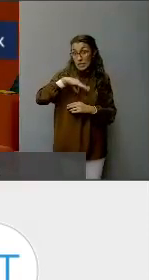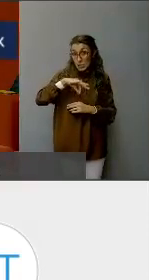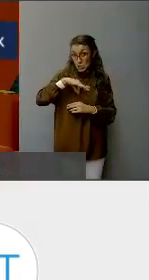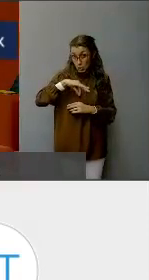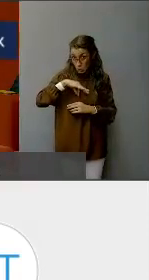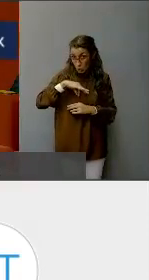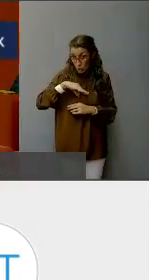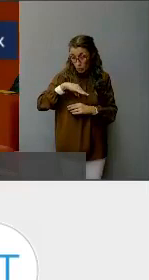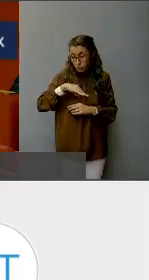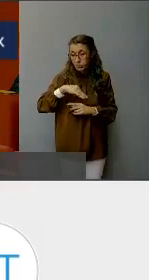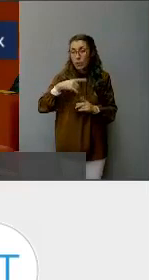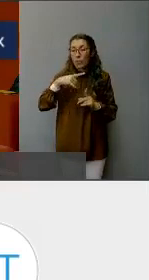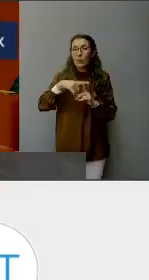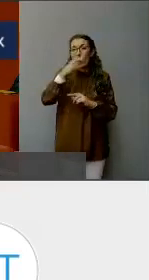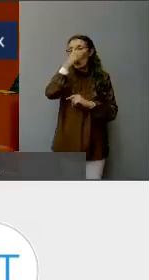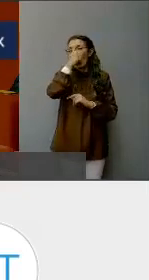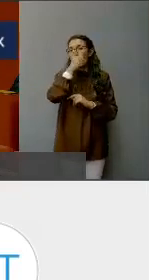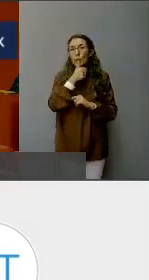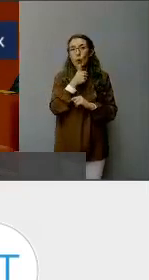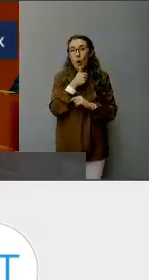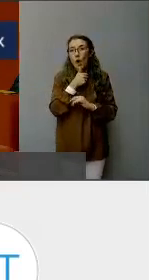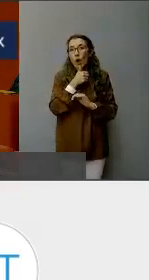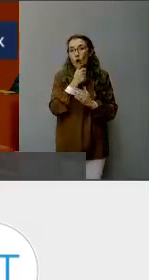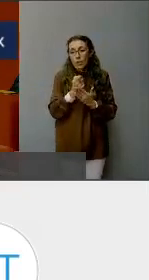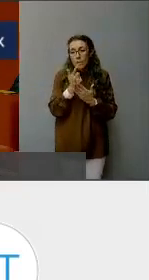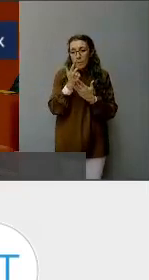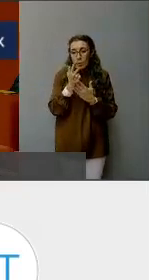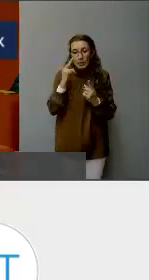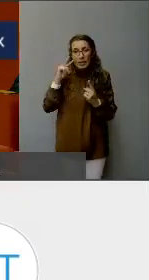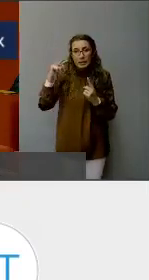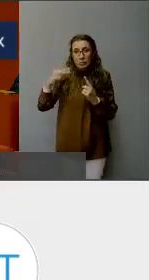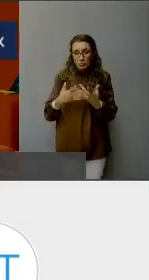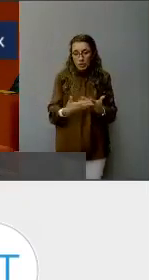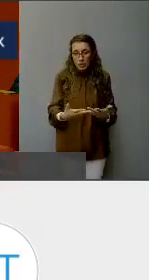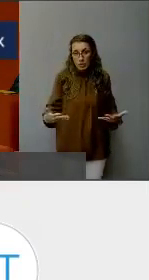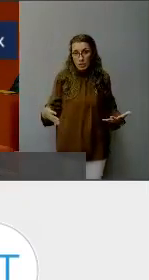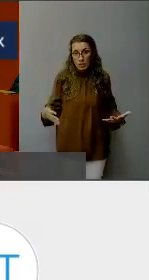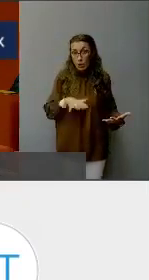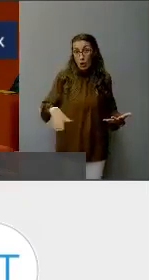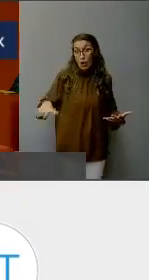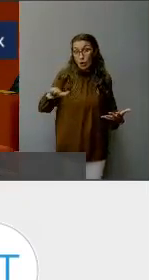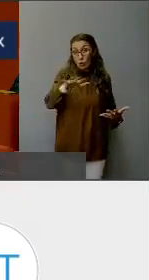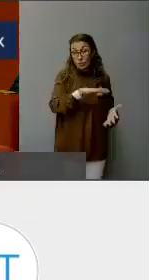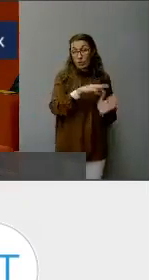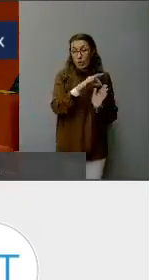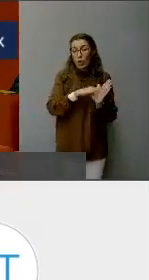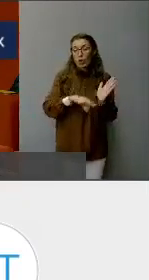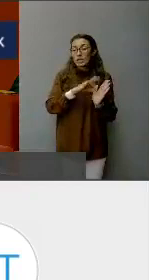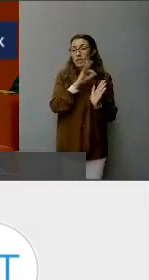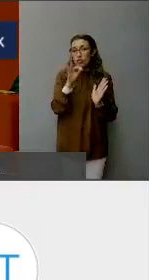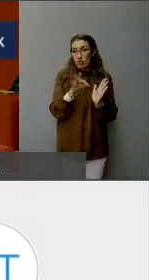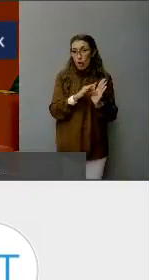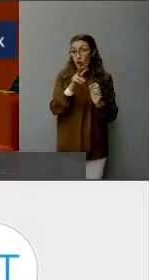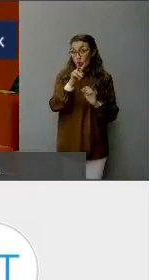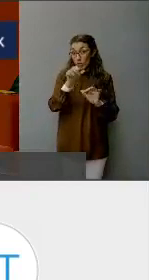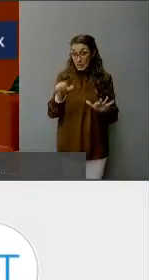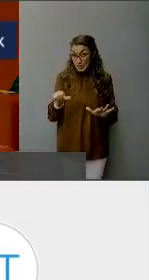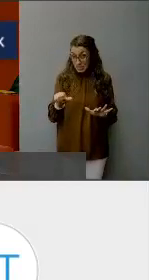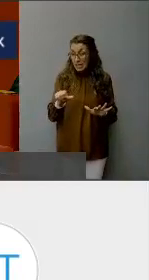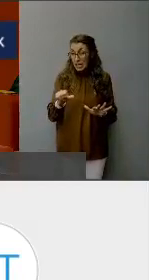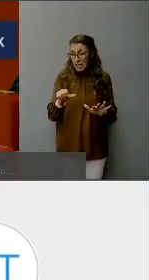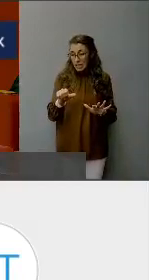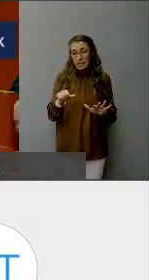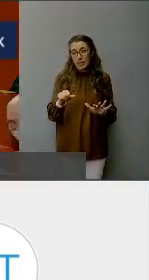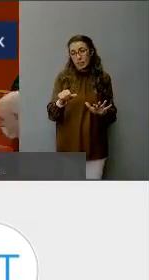ruolo di presidio fondamentale allora noi in questo ordine del giorno dopo aver come come